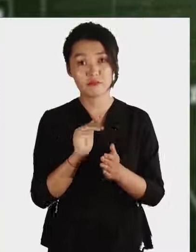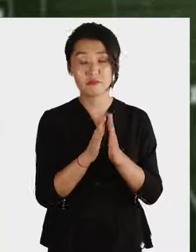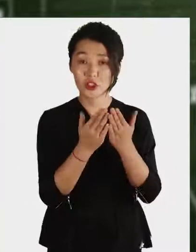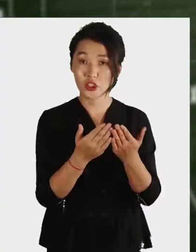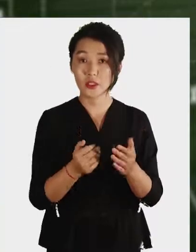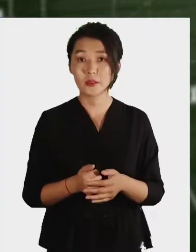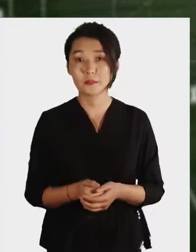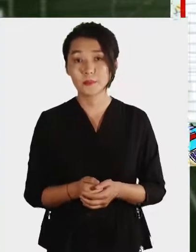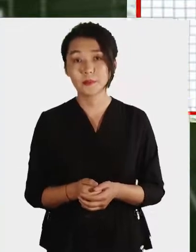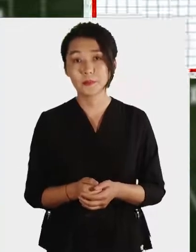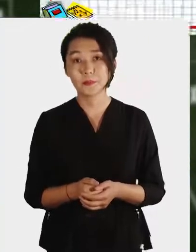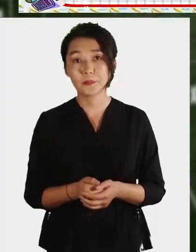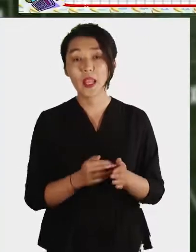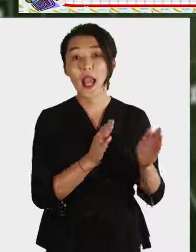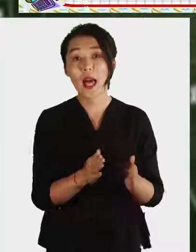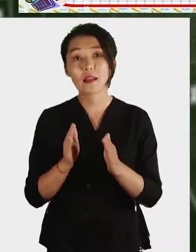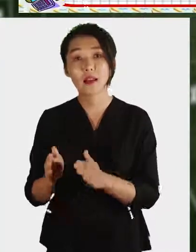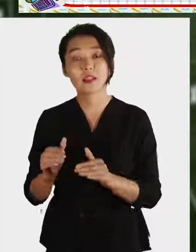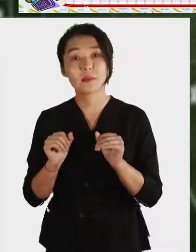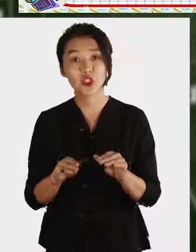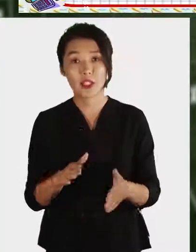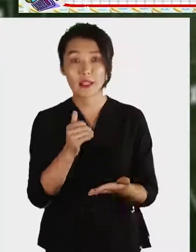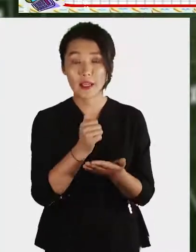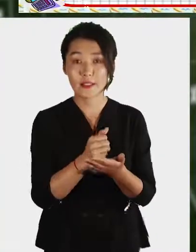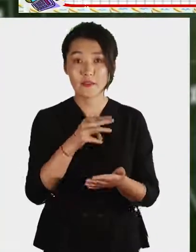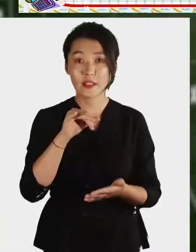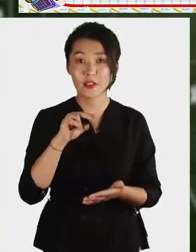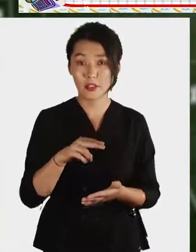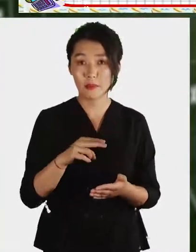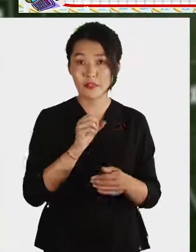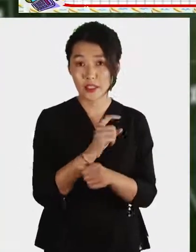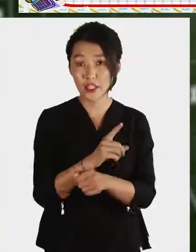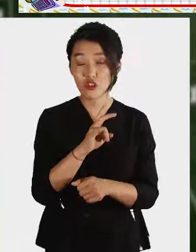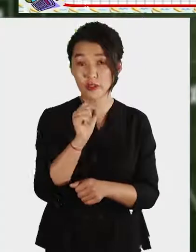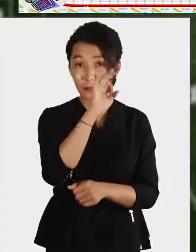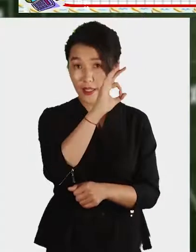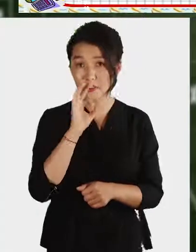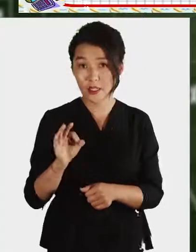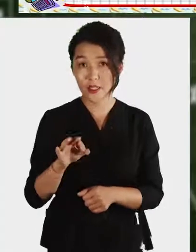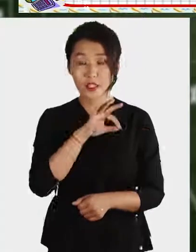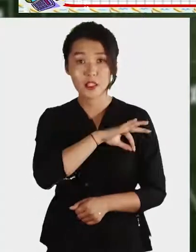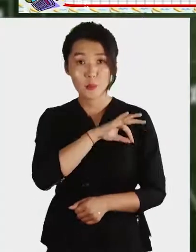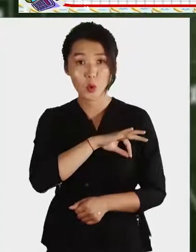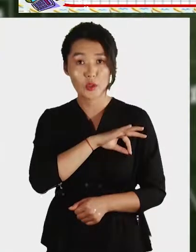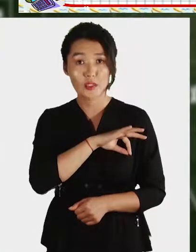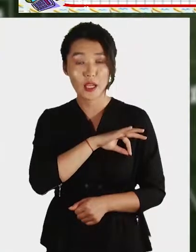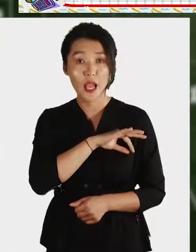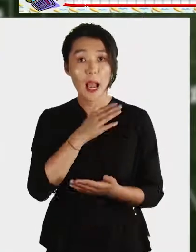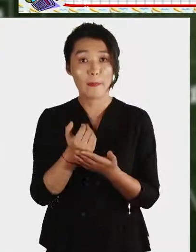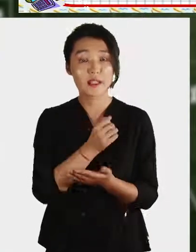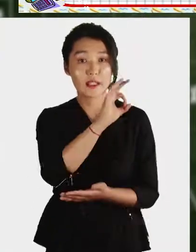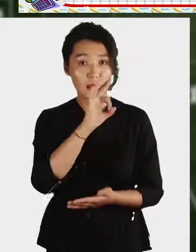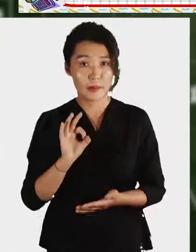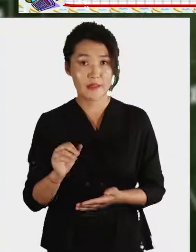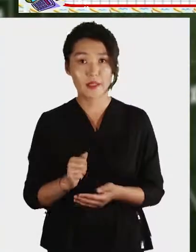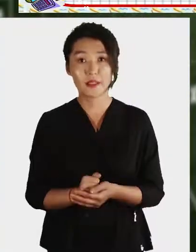книгу. Алгоритм решения основных типов задач на проценты, используя определение процента.